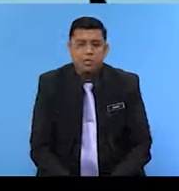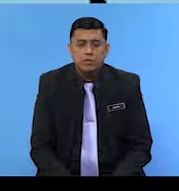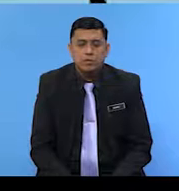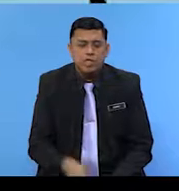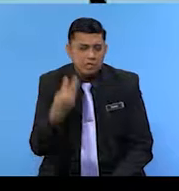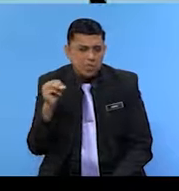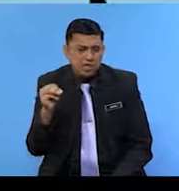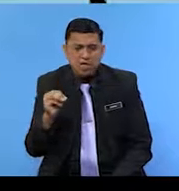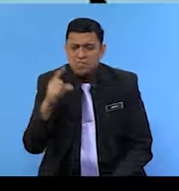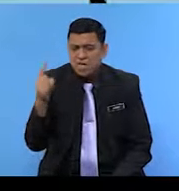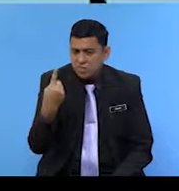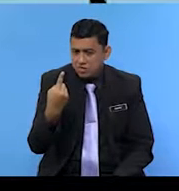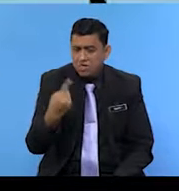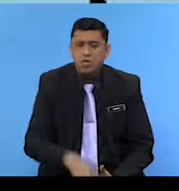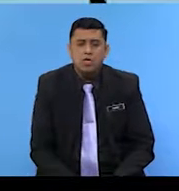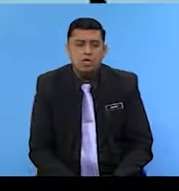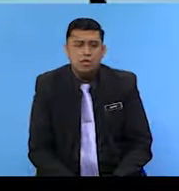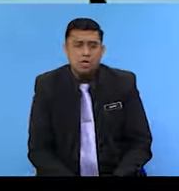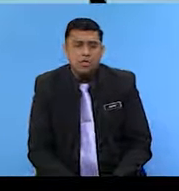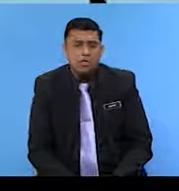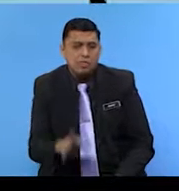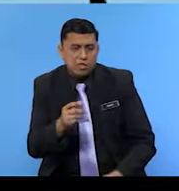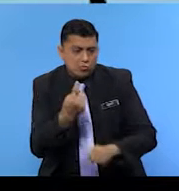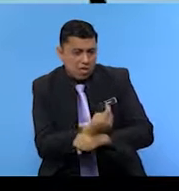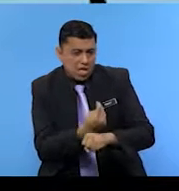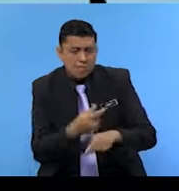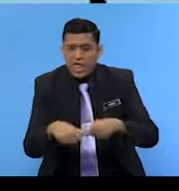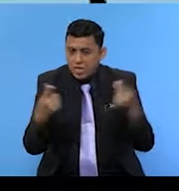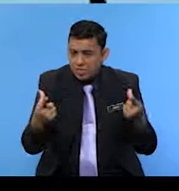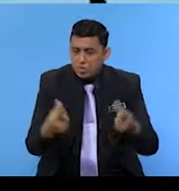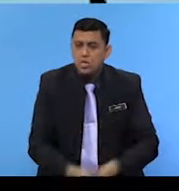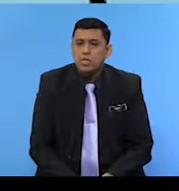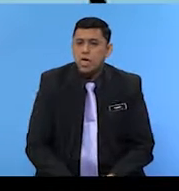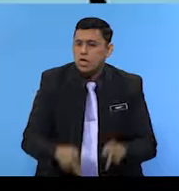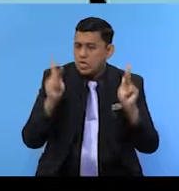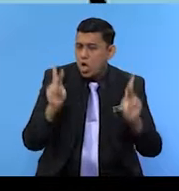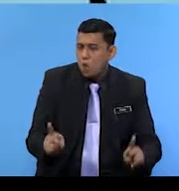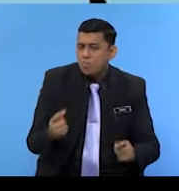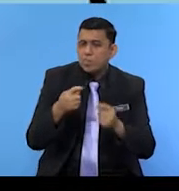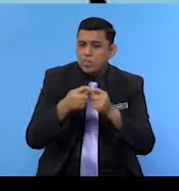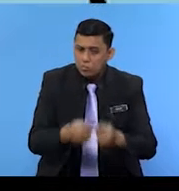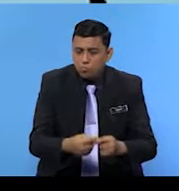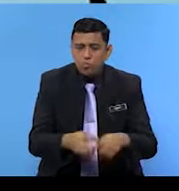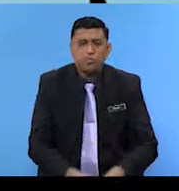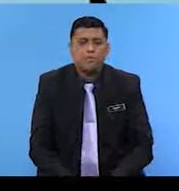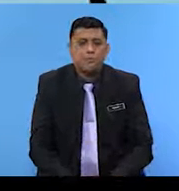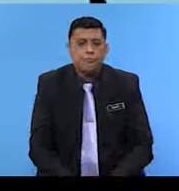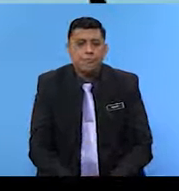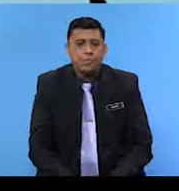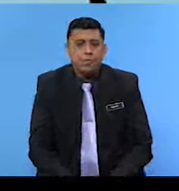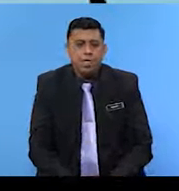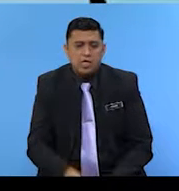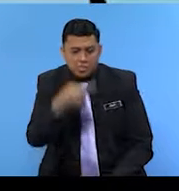mereka ni sengaja menentukan status dan peranan yang berlainan bagi kaum yang tertentu. Situasi ini